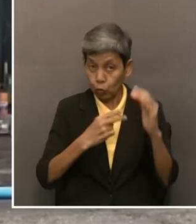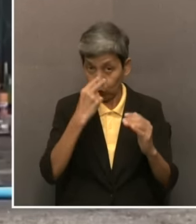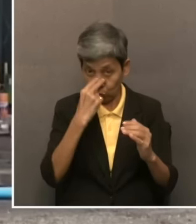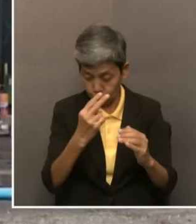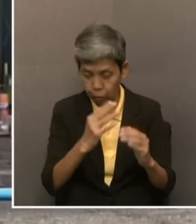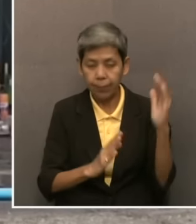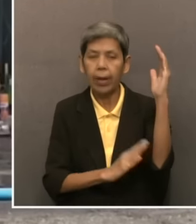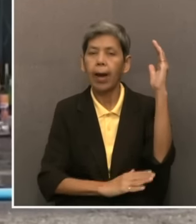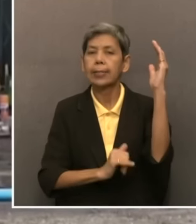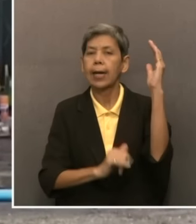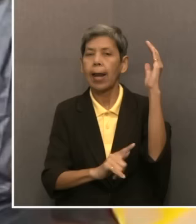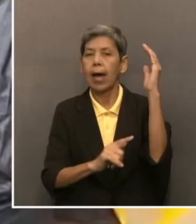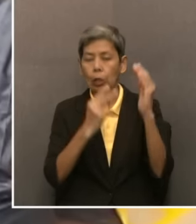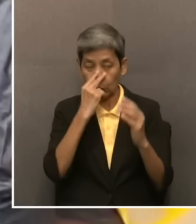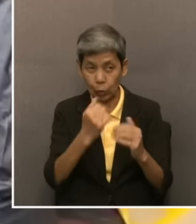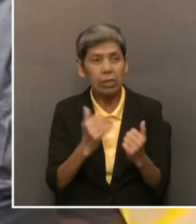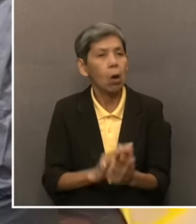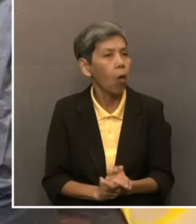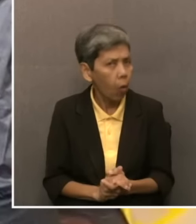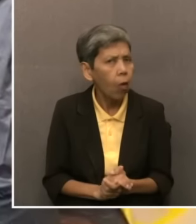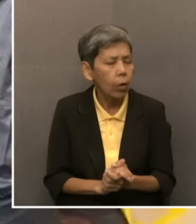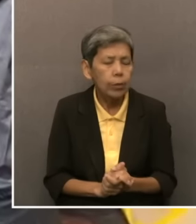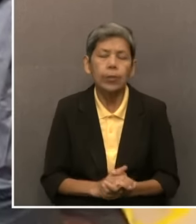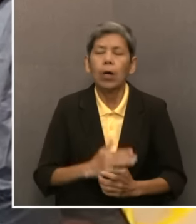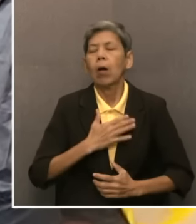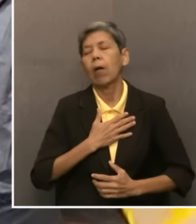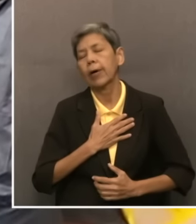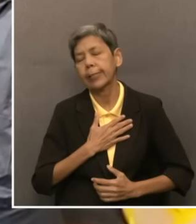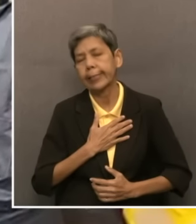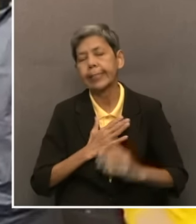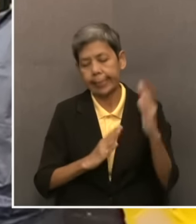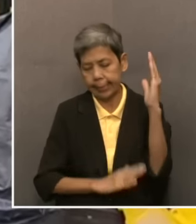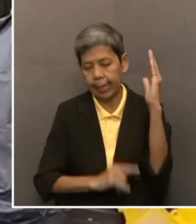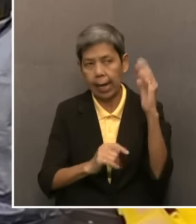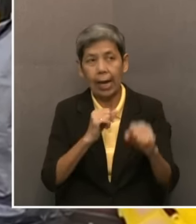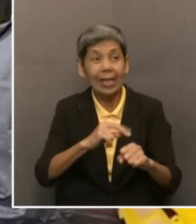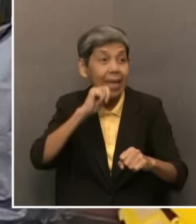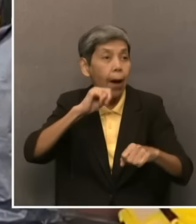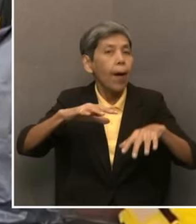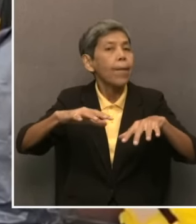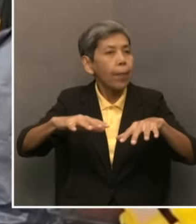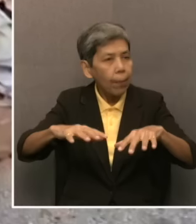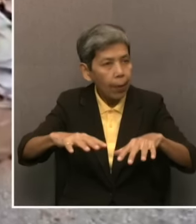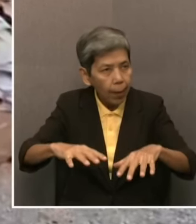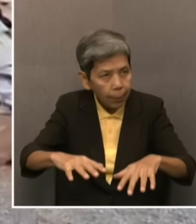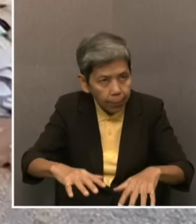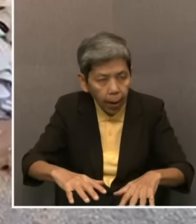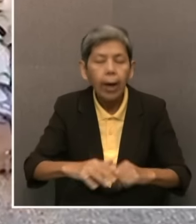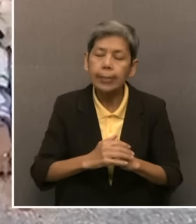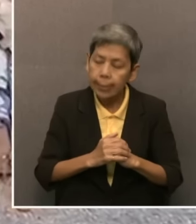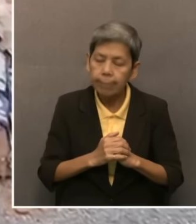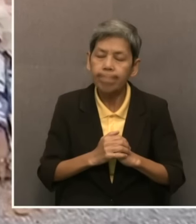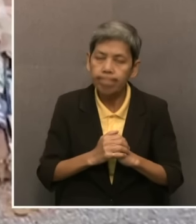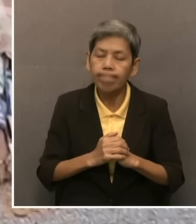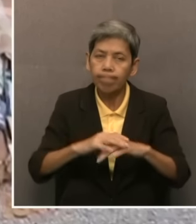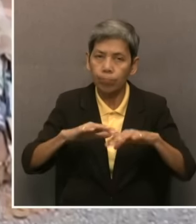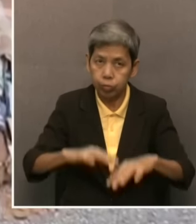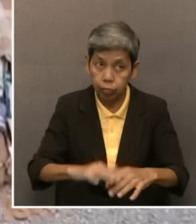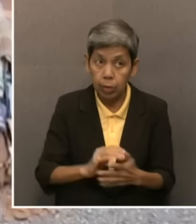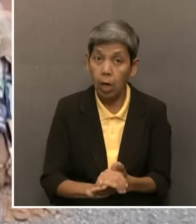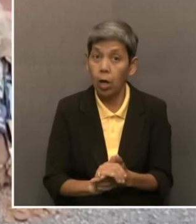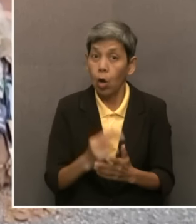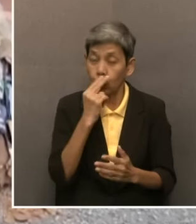ยะลากันบ้างยะลานี้เริ่มหายใจหายคอได้คล่องขึ้นนะครับเพราะว่าสถานการณ์น้ำท่วมเริ่มคลี่คลายแล้วโดยเฉพาะ